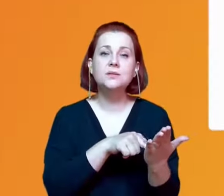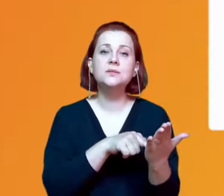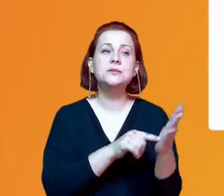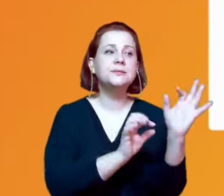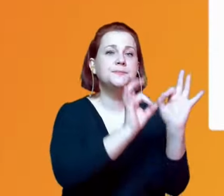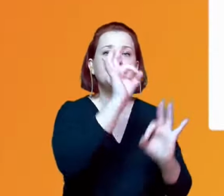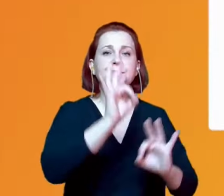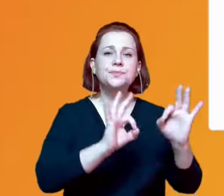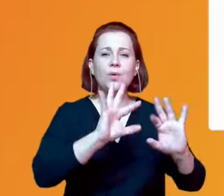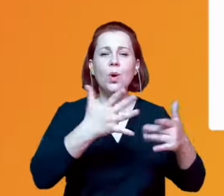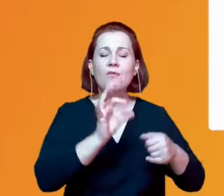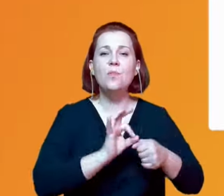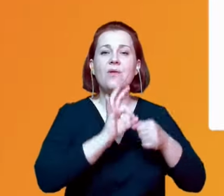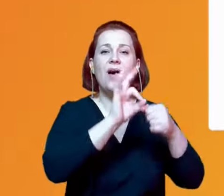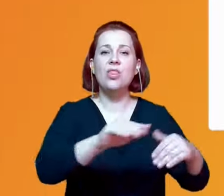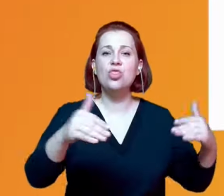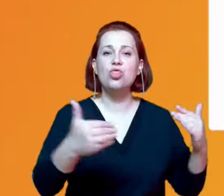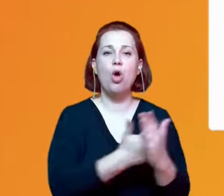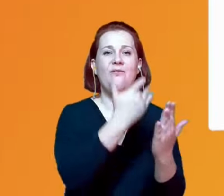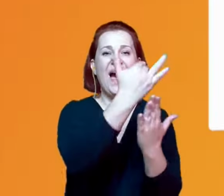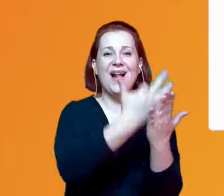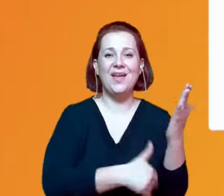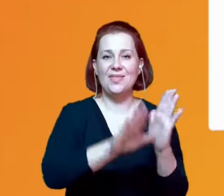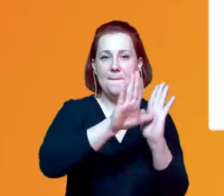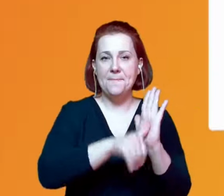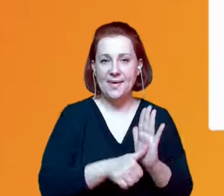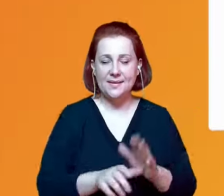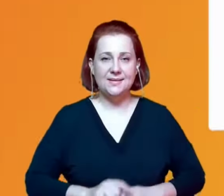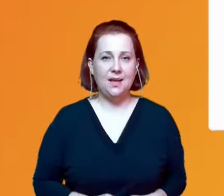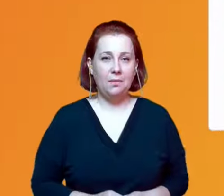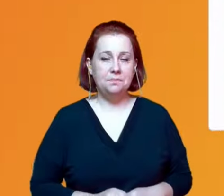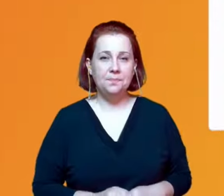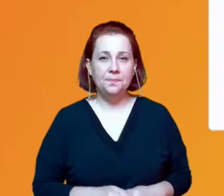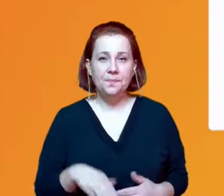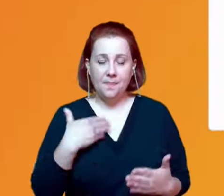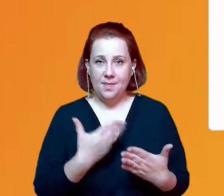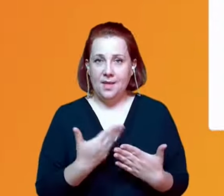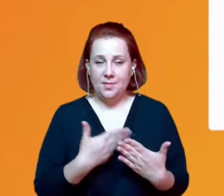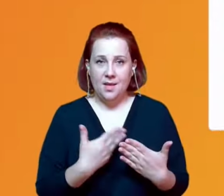wyskalowanie wdrożenia tak zwanej nowej agendy miejskiej. Więc myślę, że